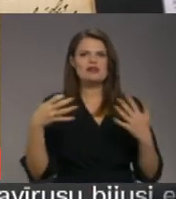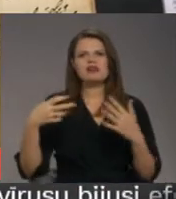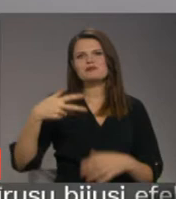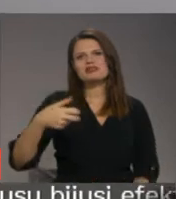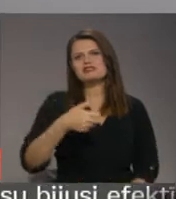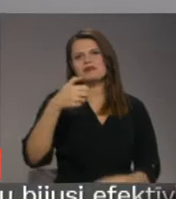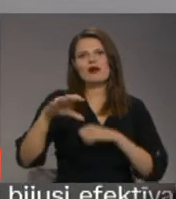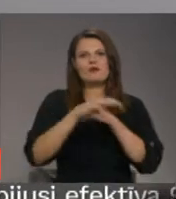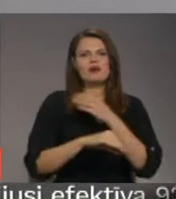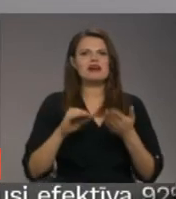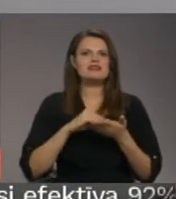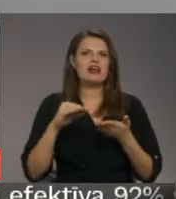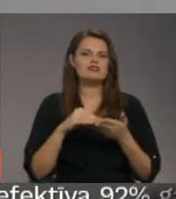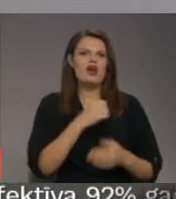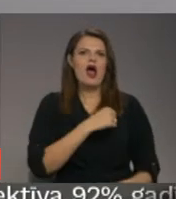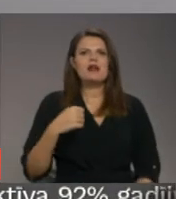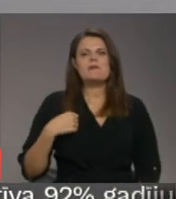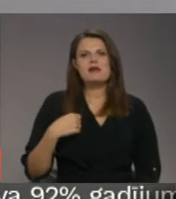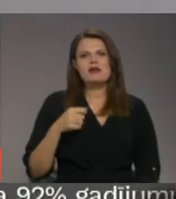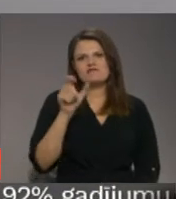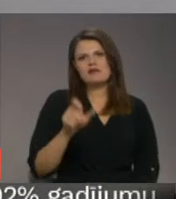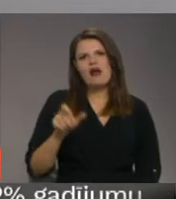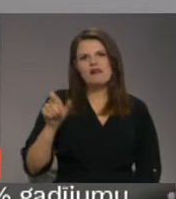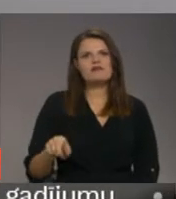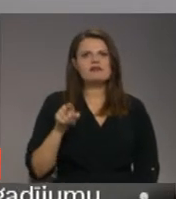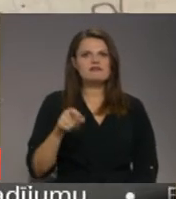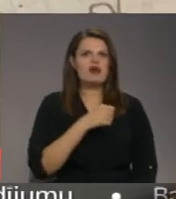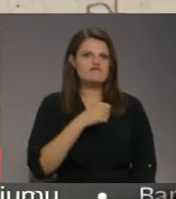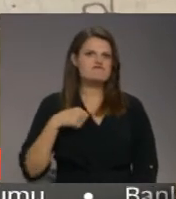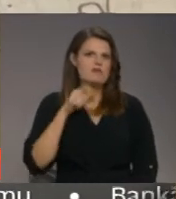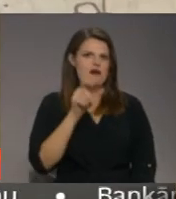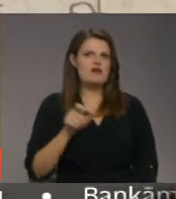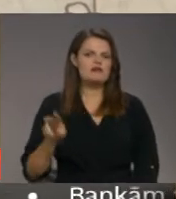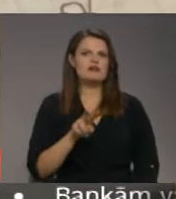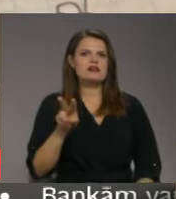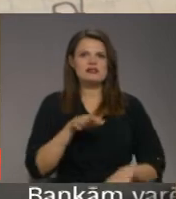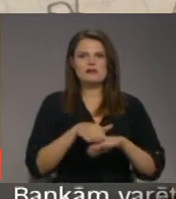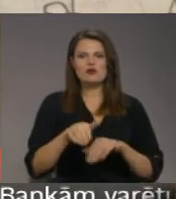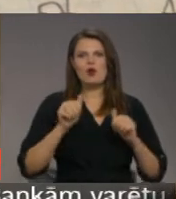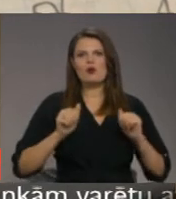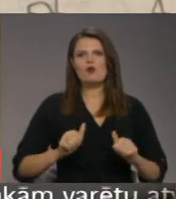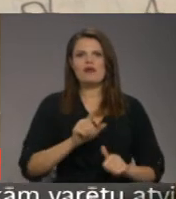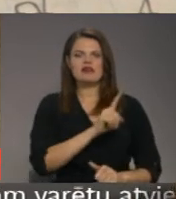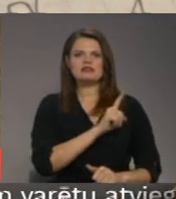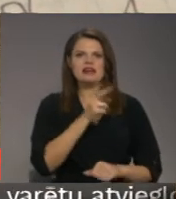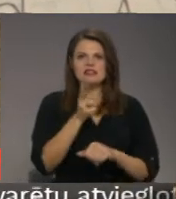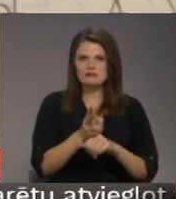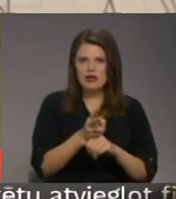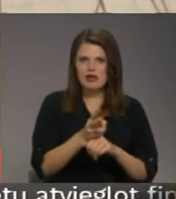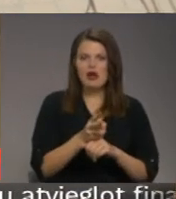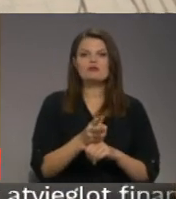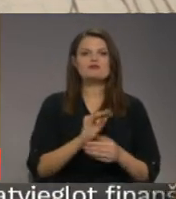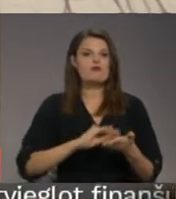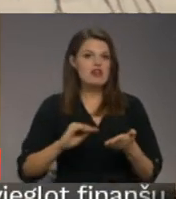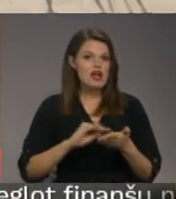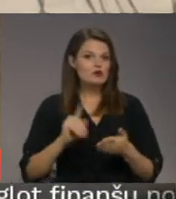tie karavīri, kas pilda godasardzes pienākumus. Te redzamais ieraksts mēnesis pēc Latvijas okupācijas vēsta.